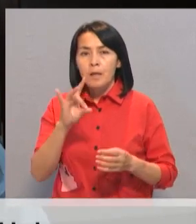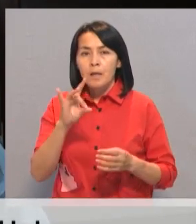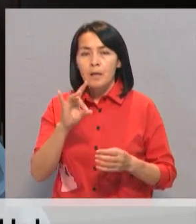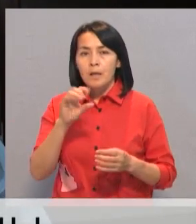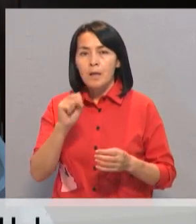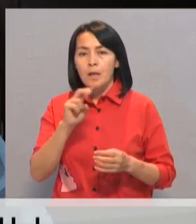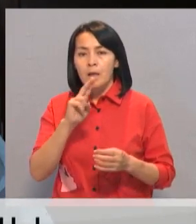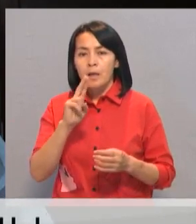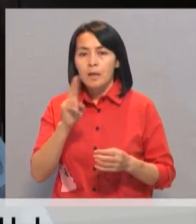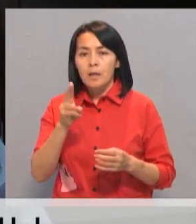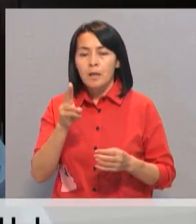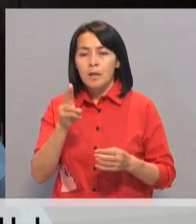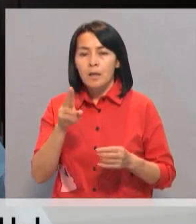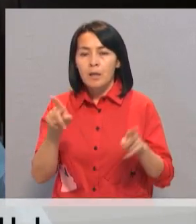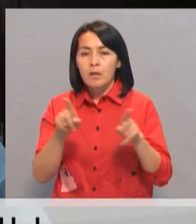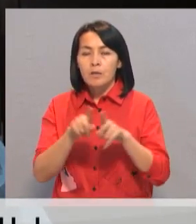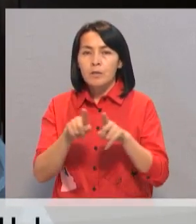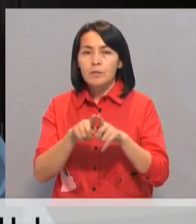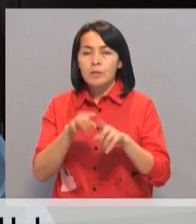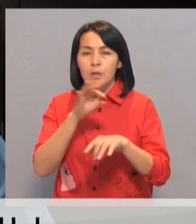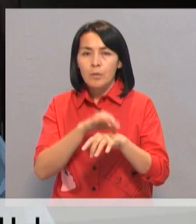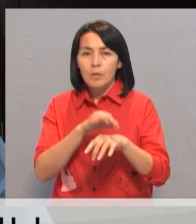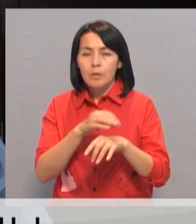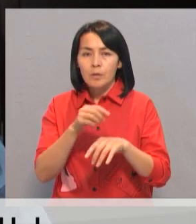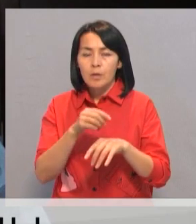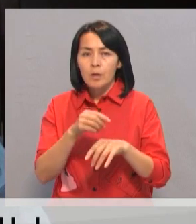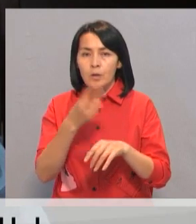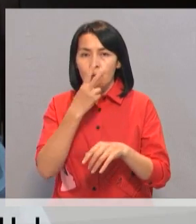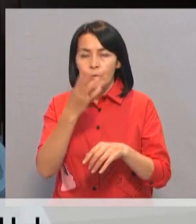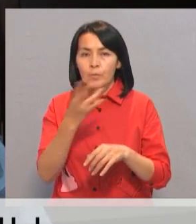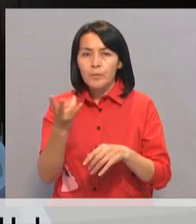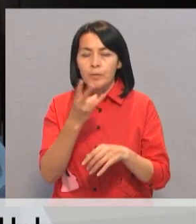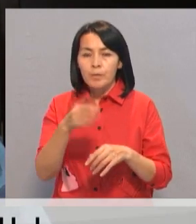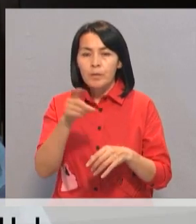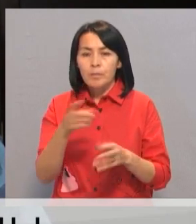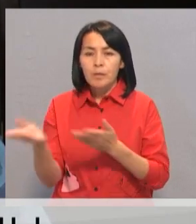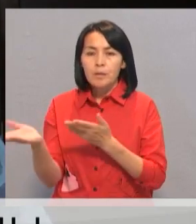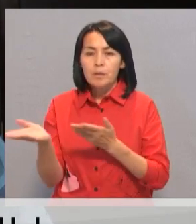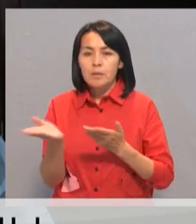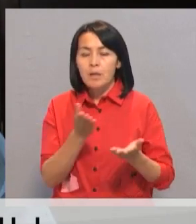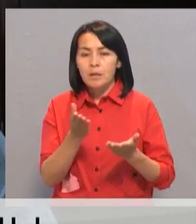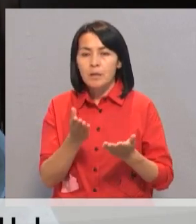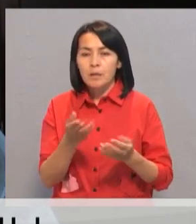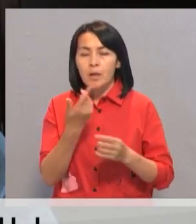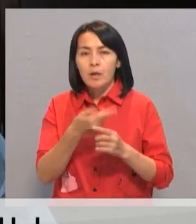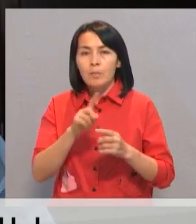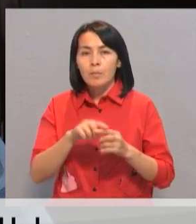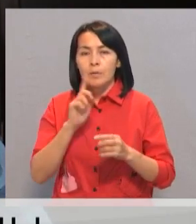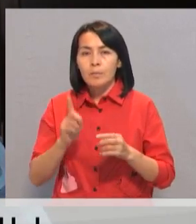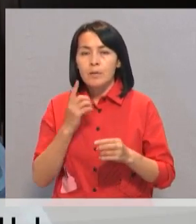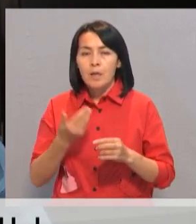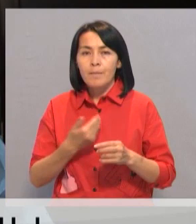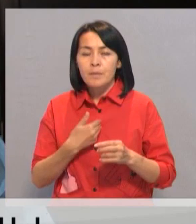полиптер, солардың саралап өзімізге керекті пациенттерді жинадық. Бұл мастер-класс